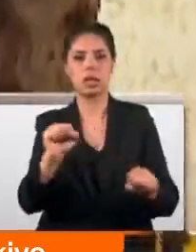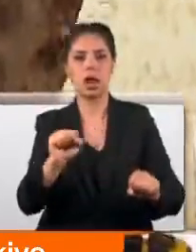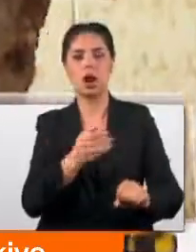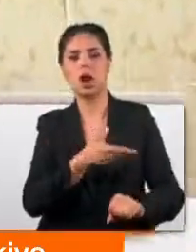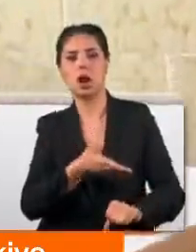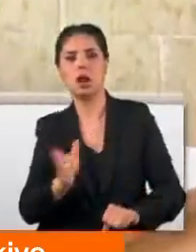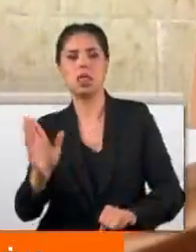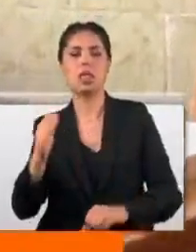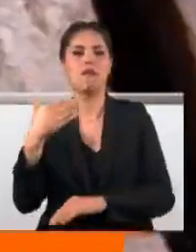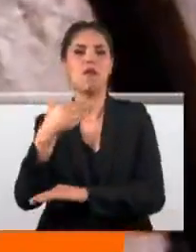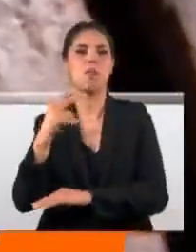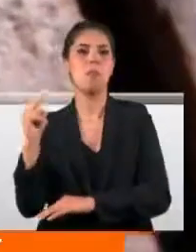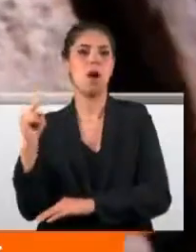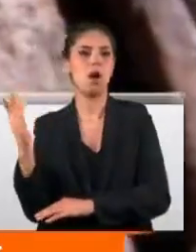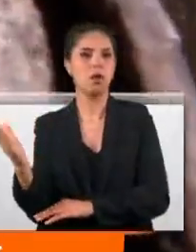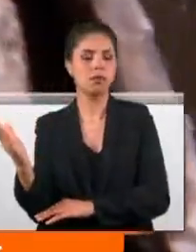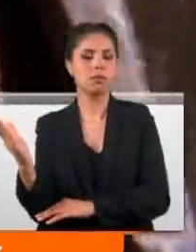gittiler.